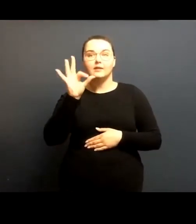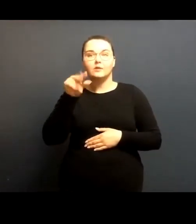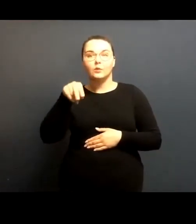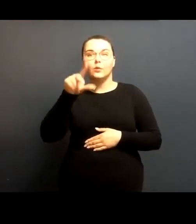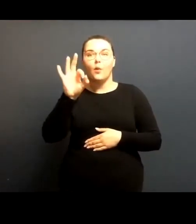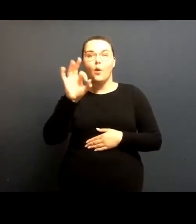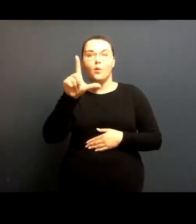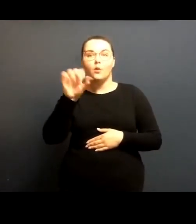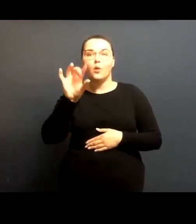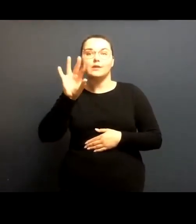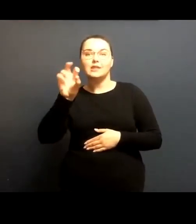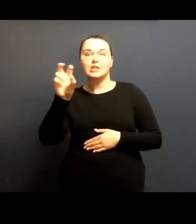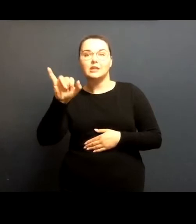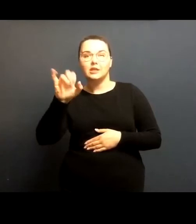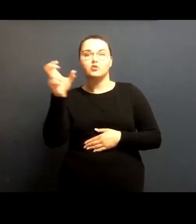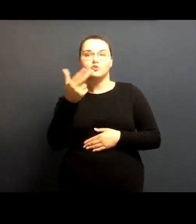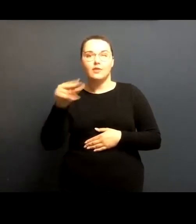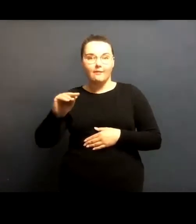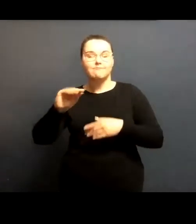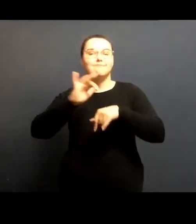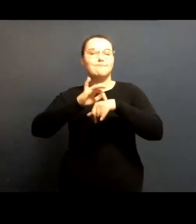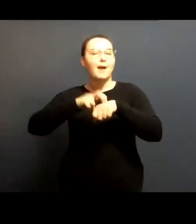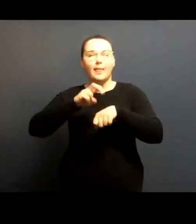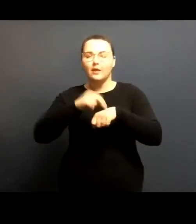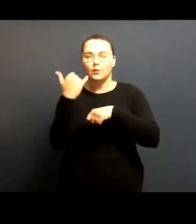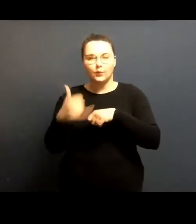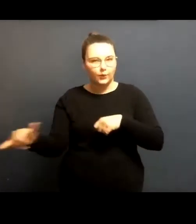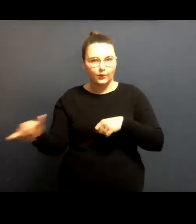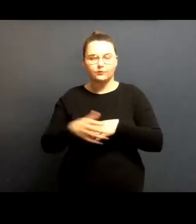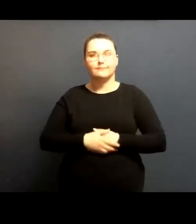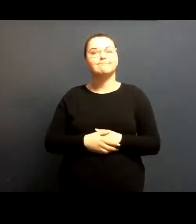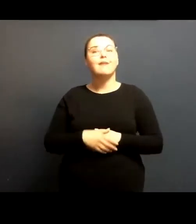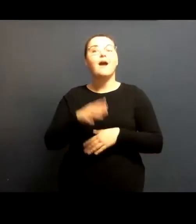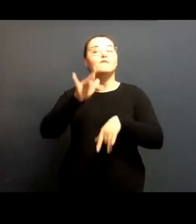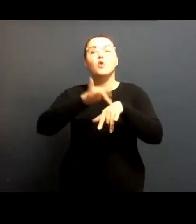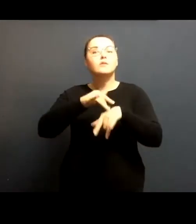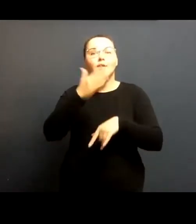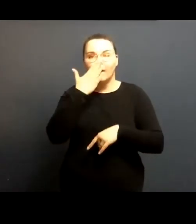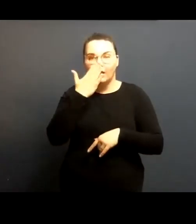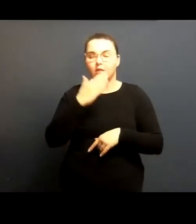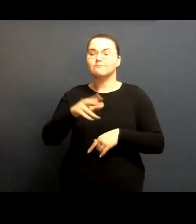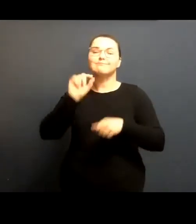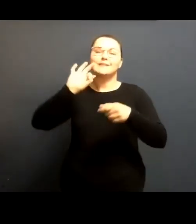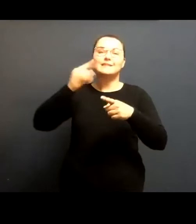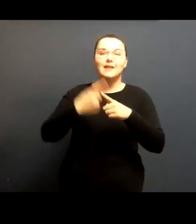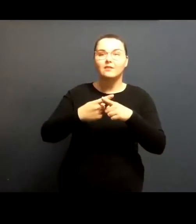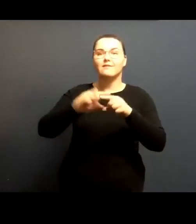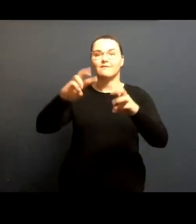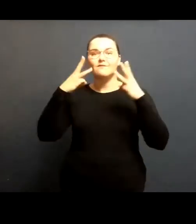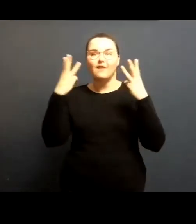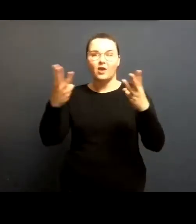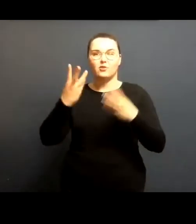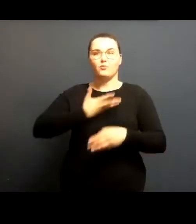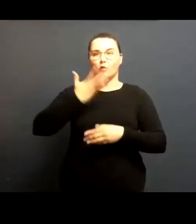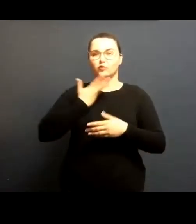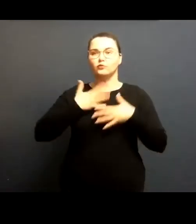podstawowe to przede wszystkim, że no właśnie, seksualność jest ważna. 97%, 60-latków, 70